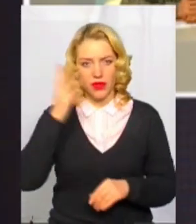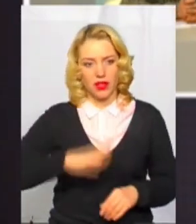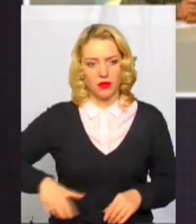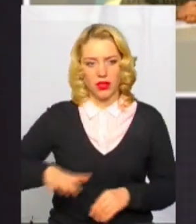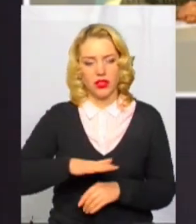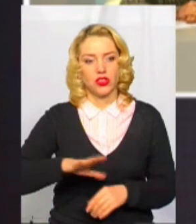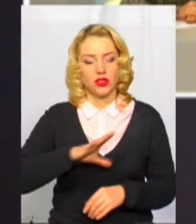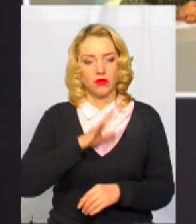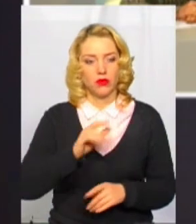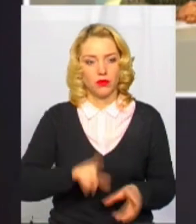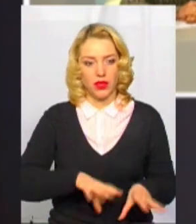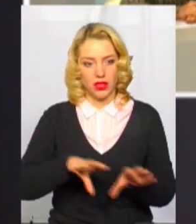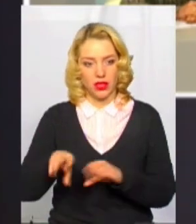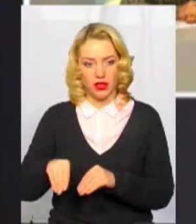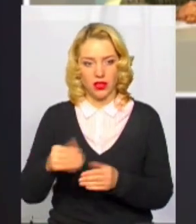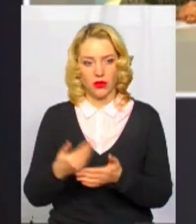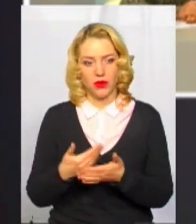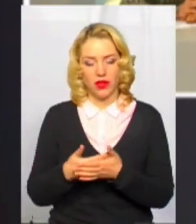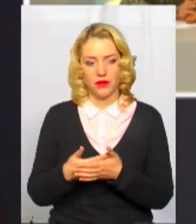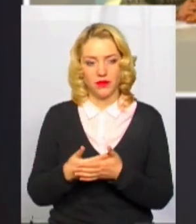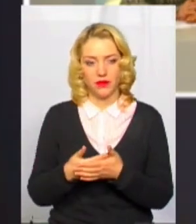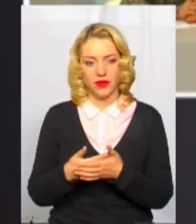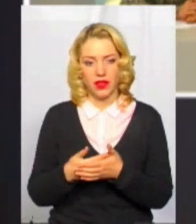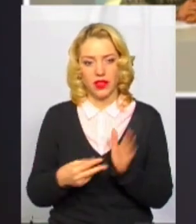було, переїхало десь біля